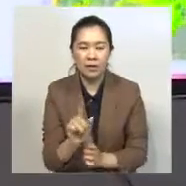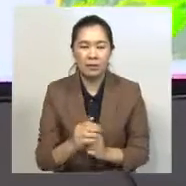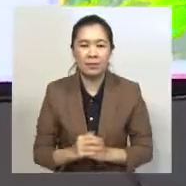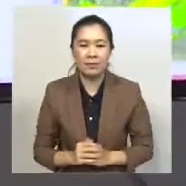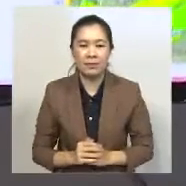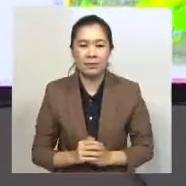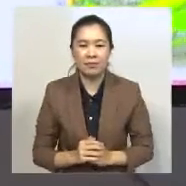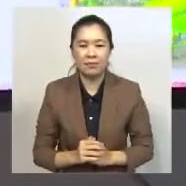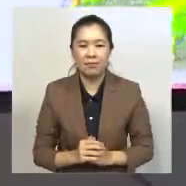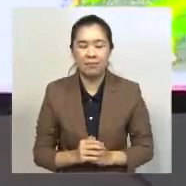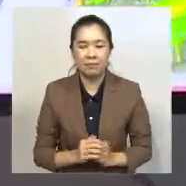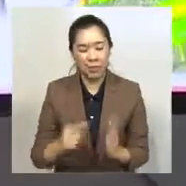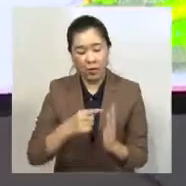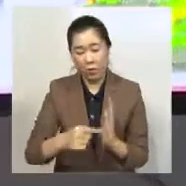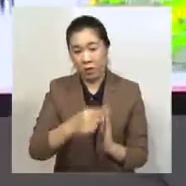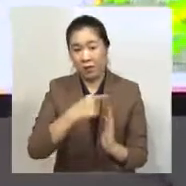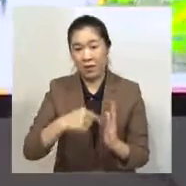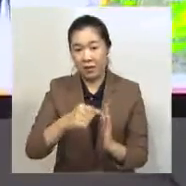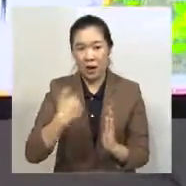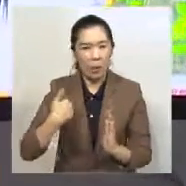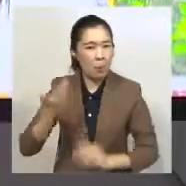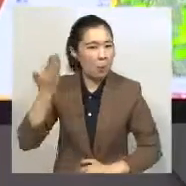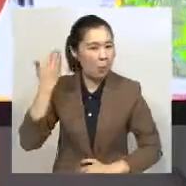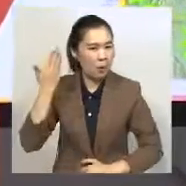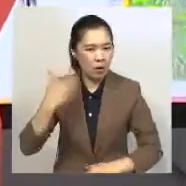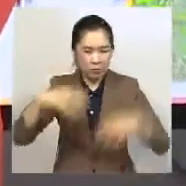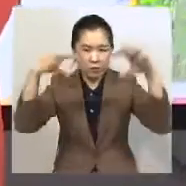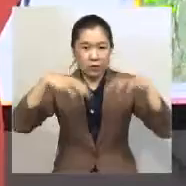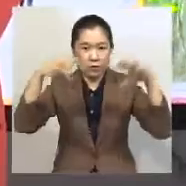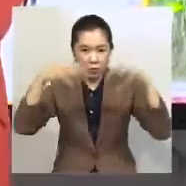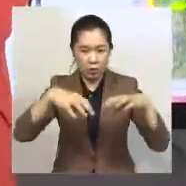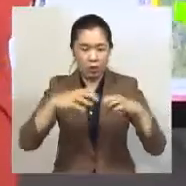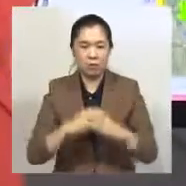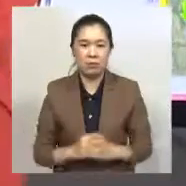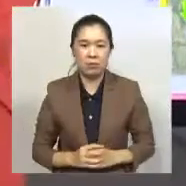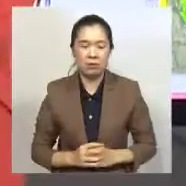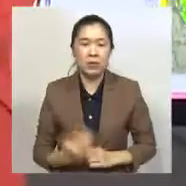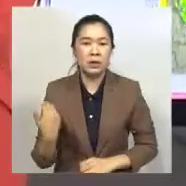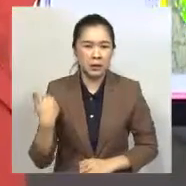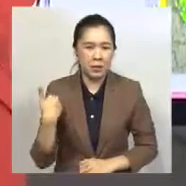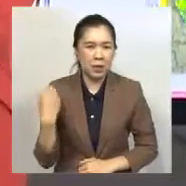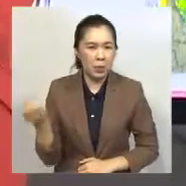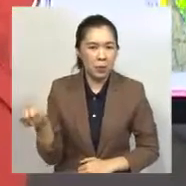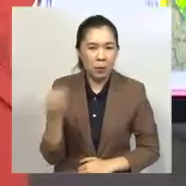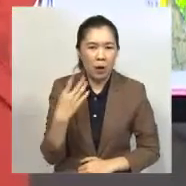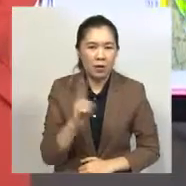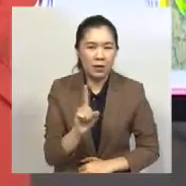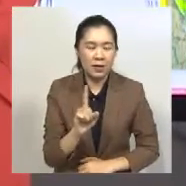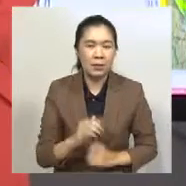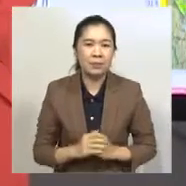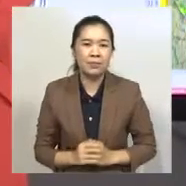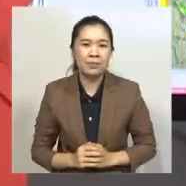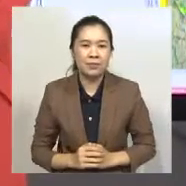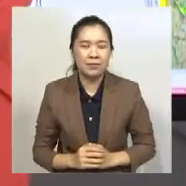แถวต่างๆเหล่านี้เนี่ยก่อนหน้านี้มันมีฝนตกแล้วก็มันจะมีรายงานเข้ามา อยู่ช่วงหนึ่งว่